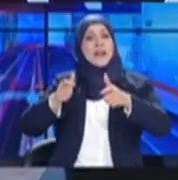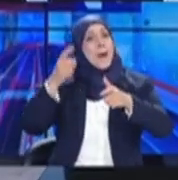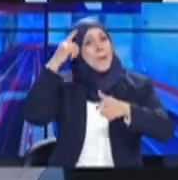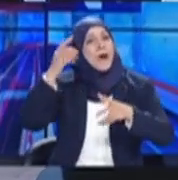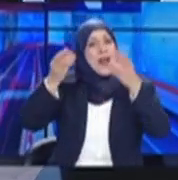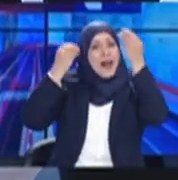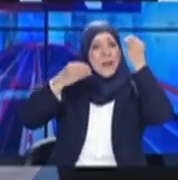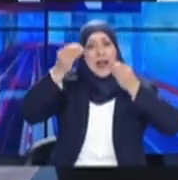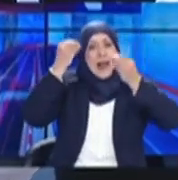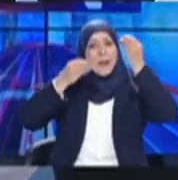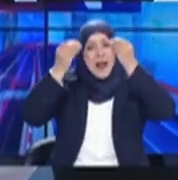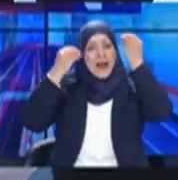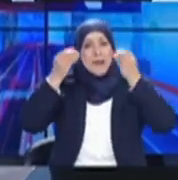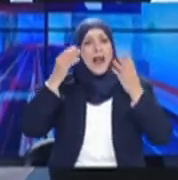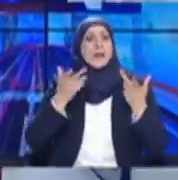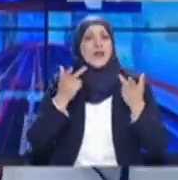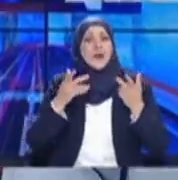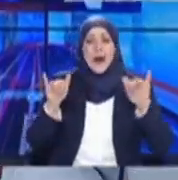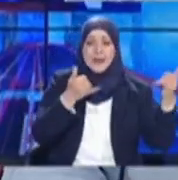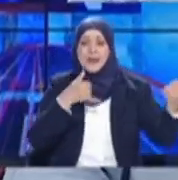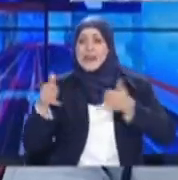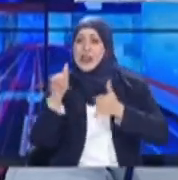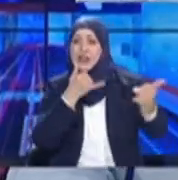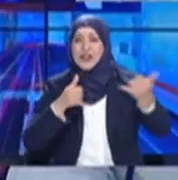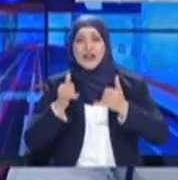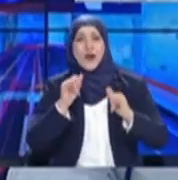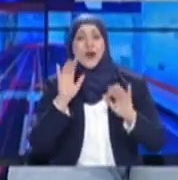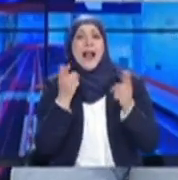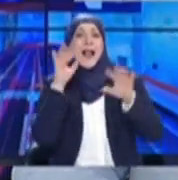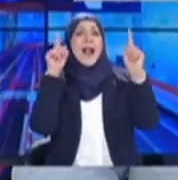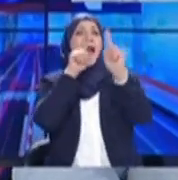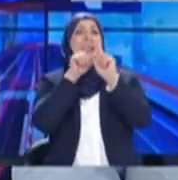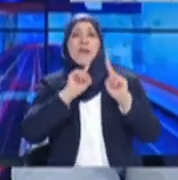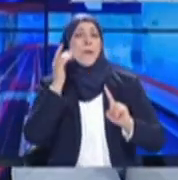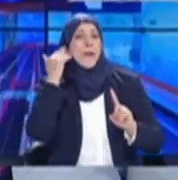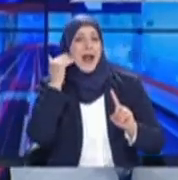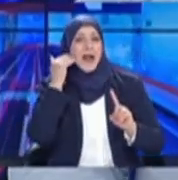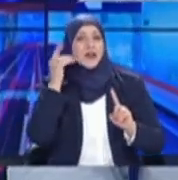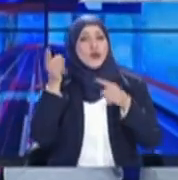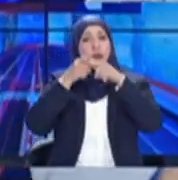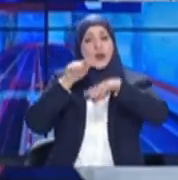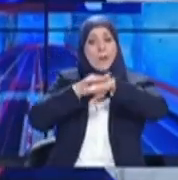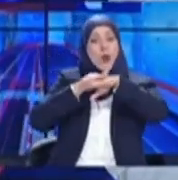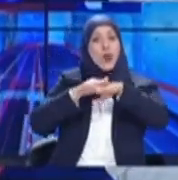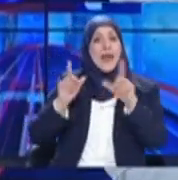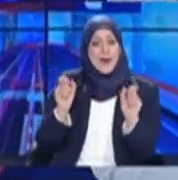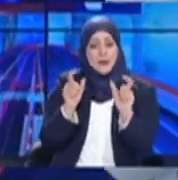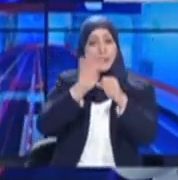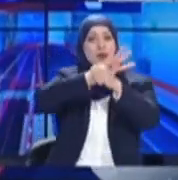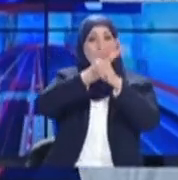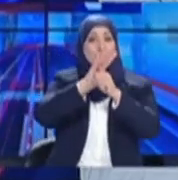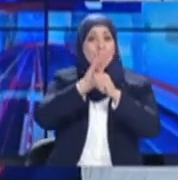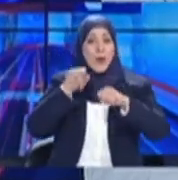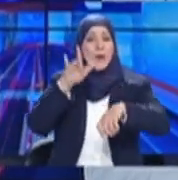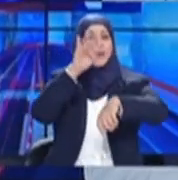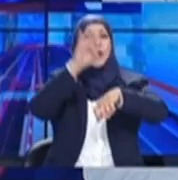عثر على العالم الكل على الانسانيه اثر على مستوى الحياه اليوميه ومستوى